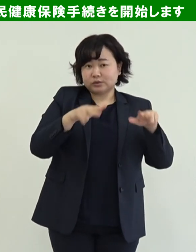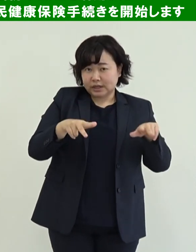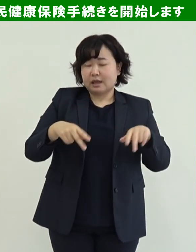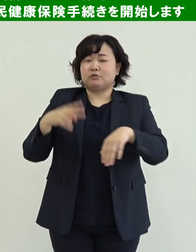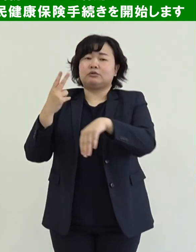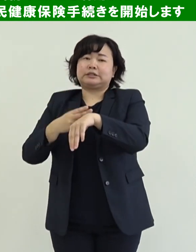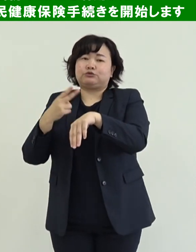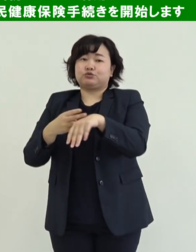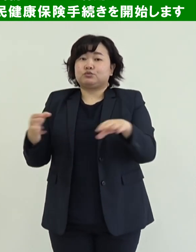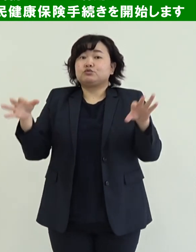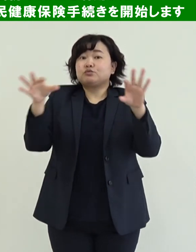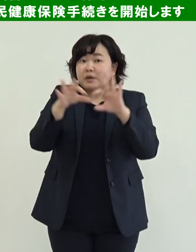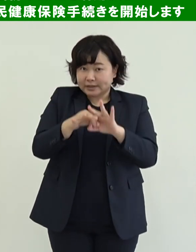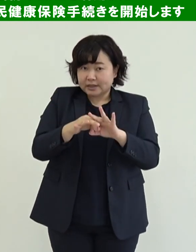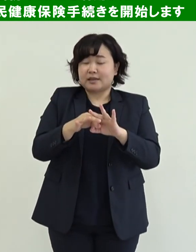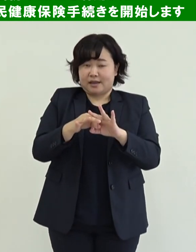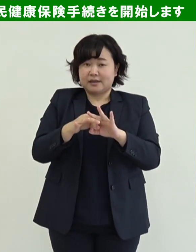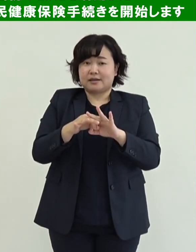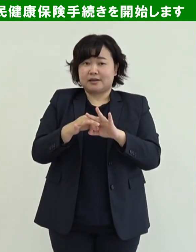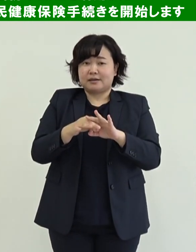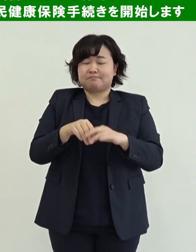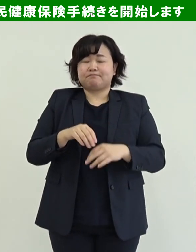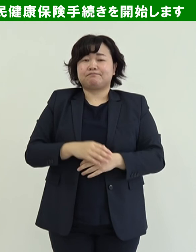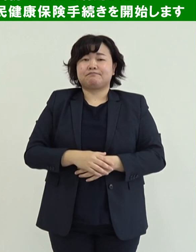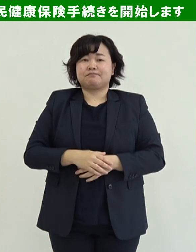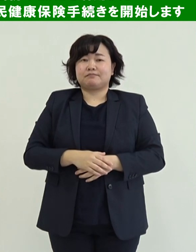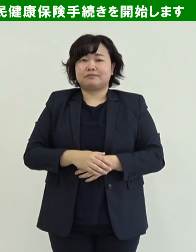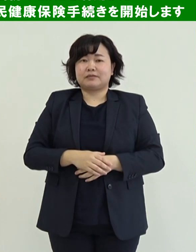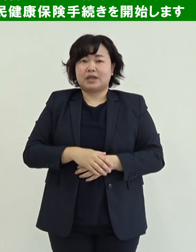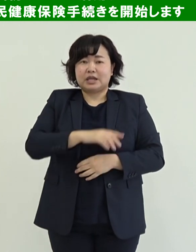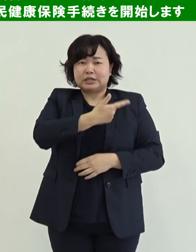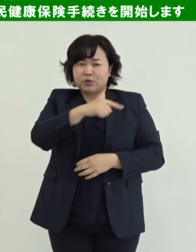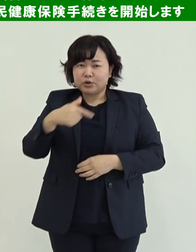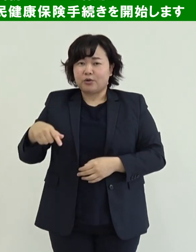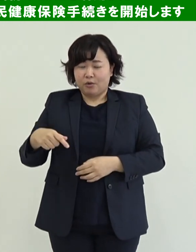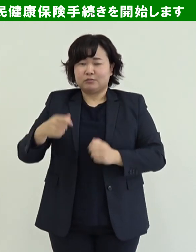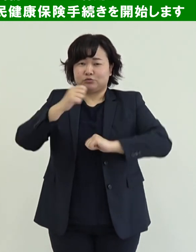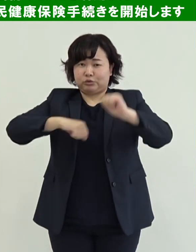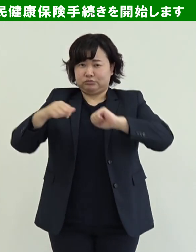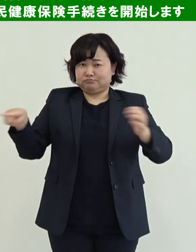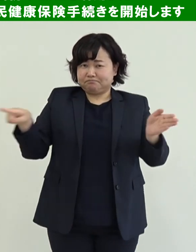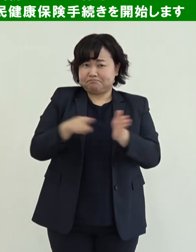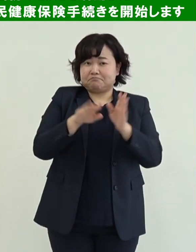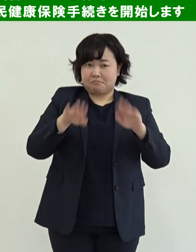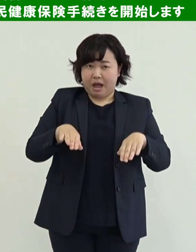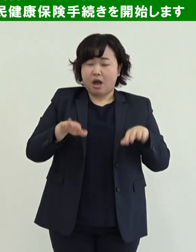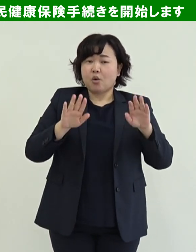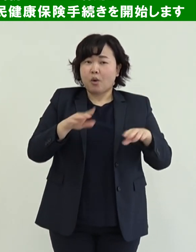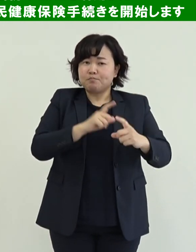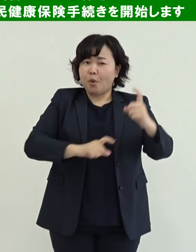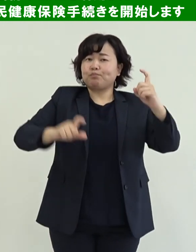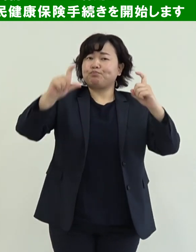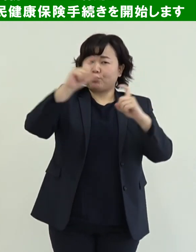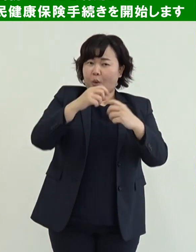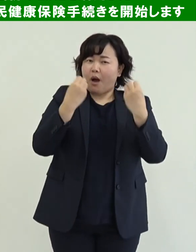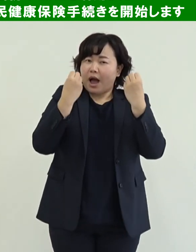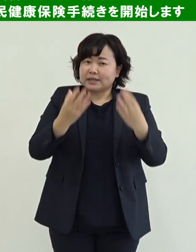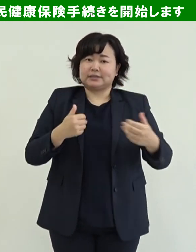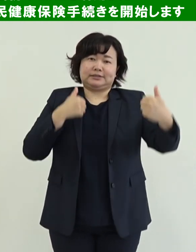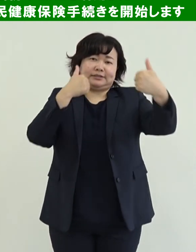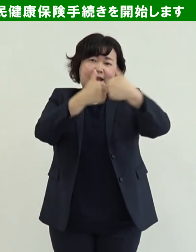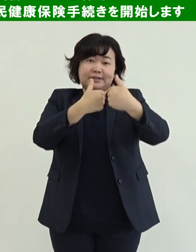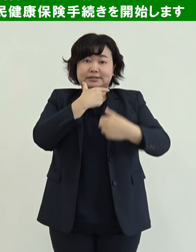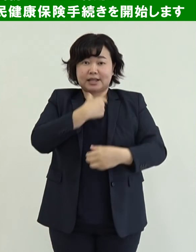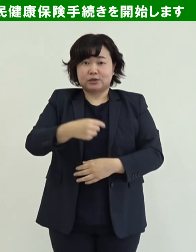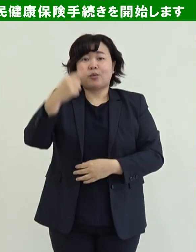たこのが部てっぷのオーブンやこれまでも色々と7取り組んできておりますけれども今回さらにもう一つ新たなチャレンジをしていきたい